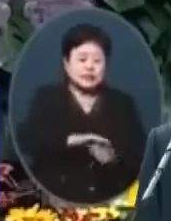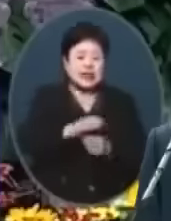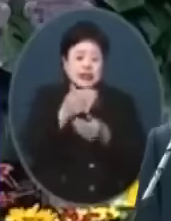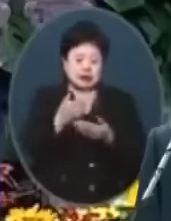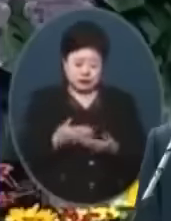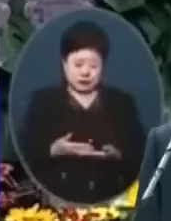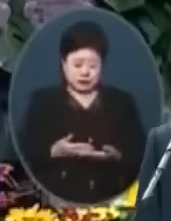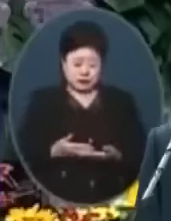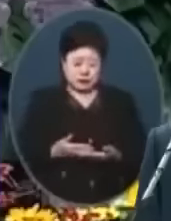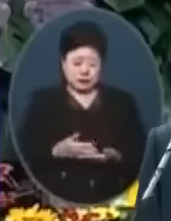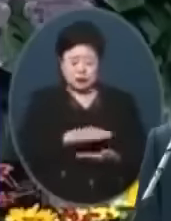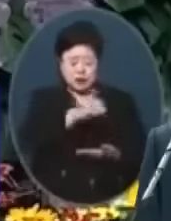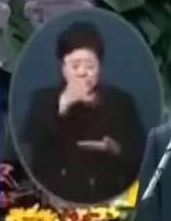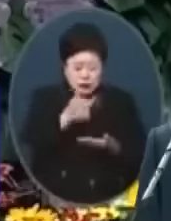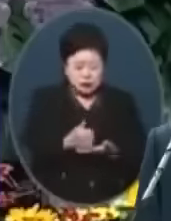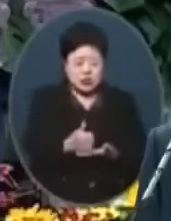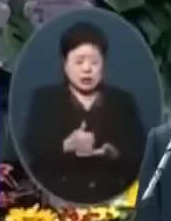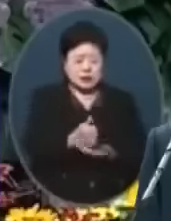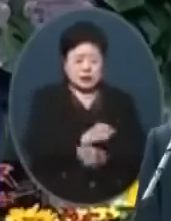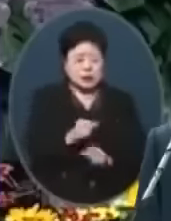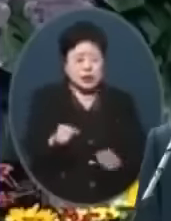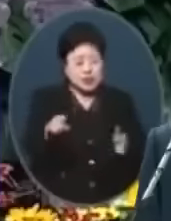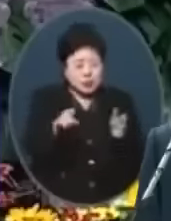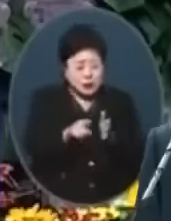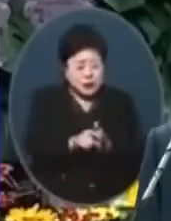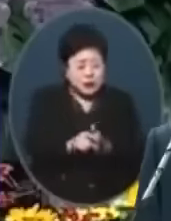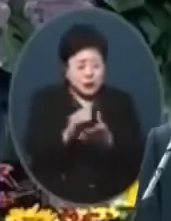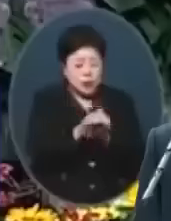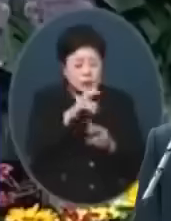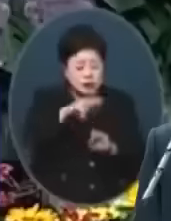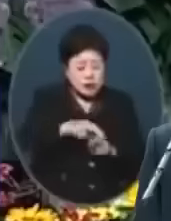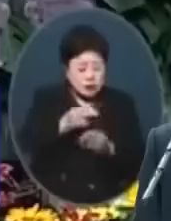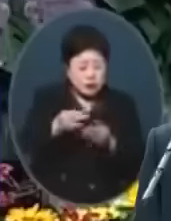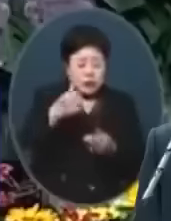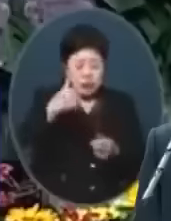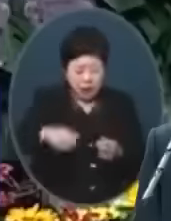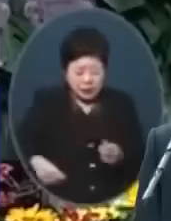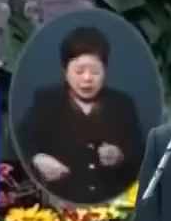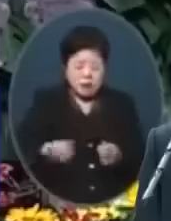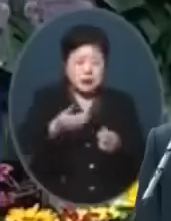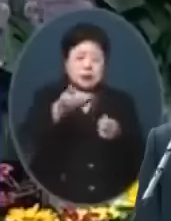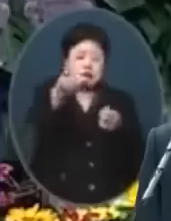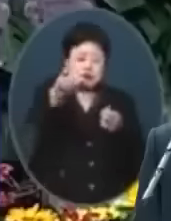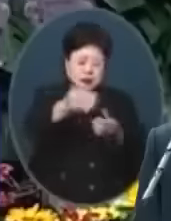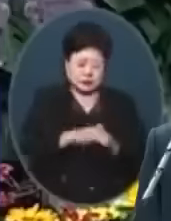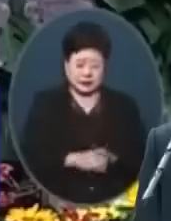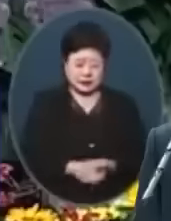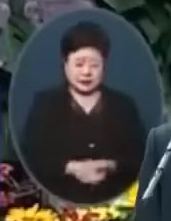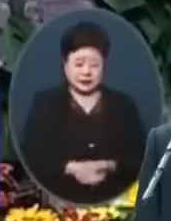사랑하사 우리 죄를 속하기 위하여 화목 제물로 그 아들을 보내셨습니다.